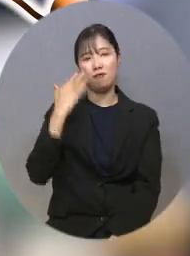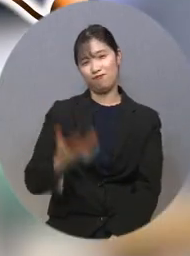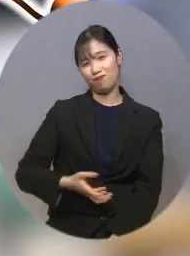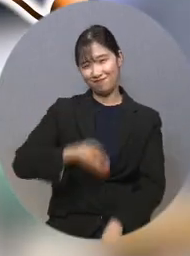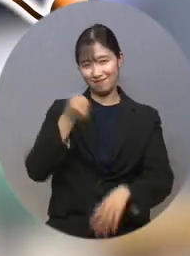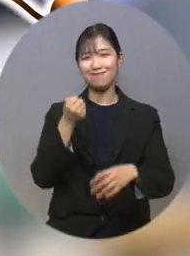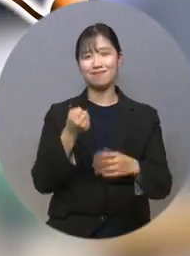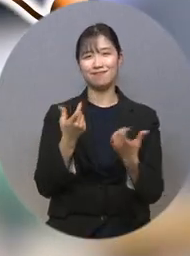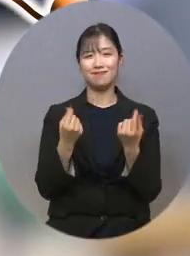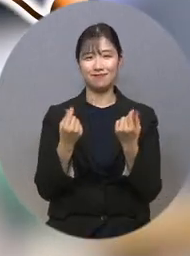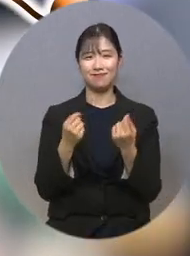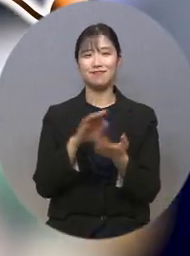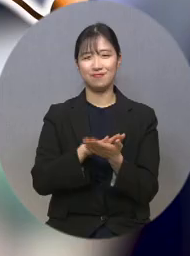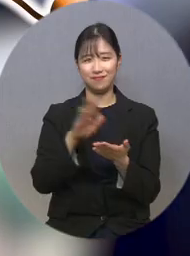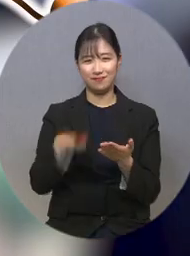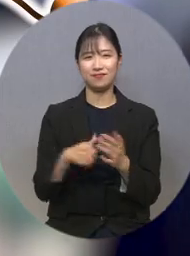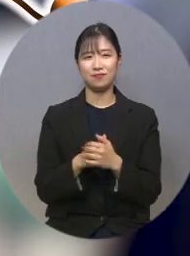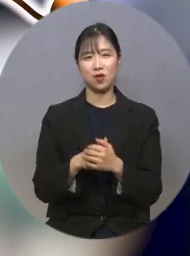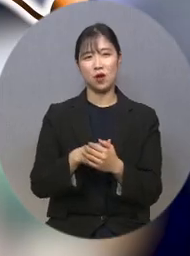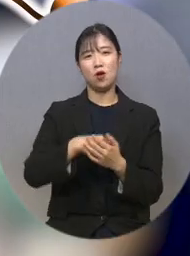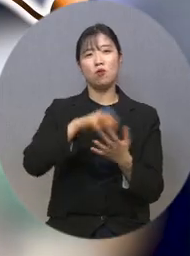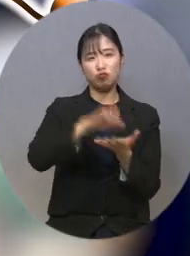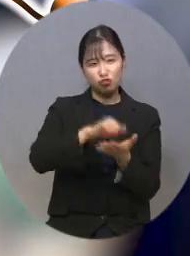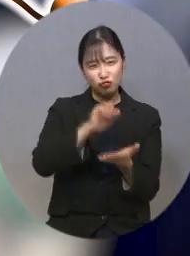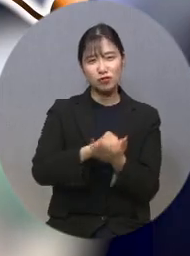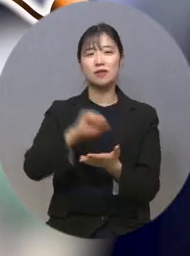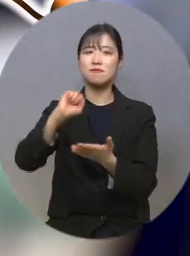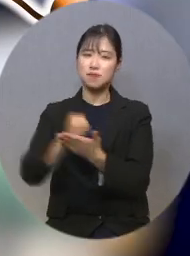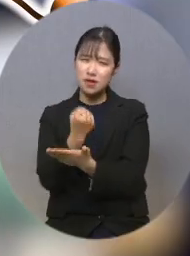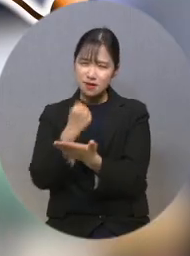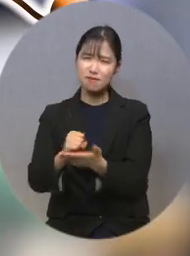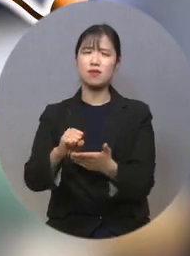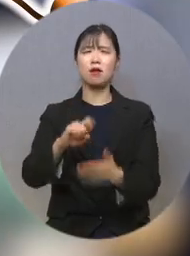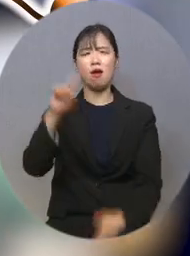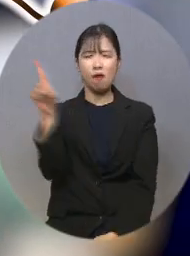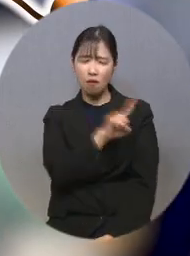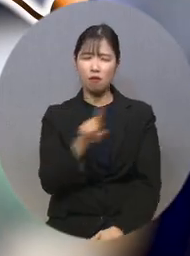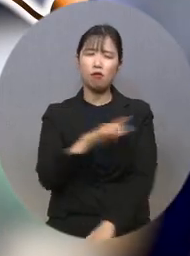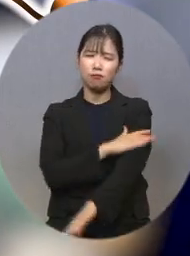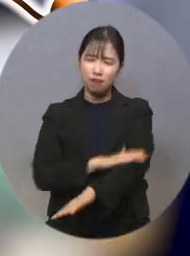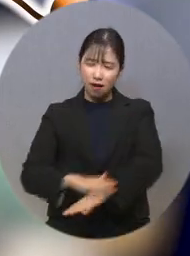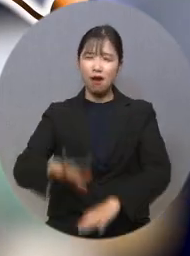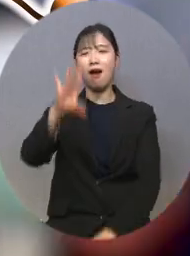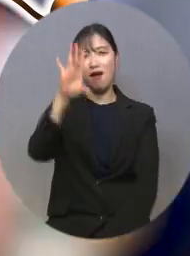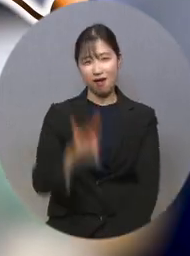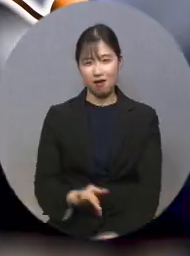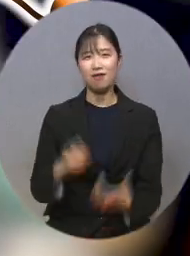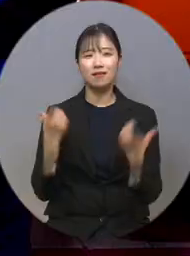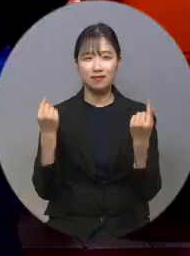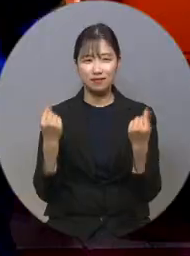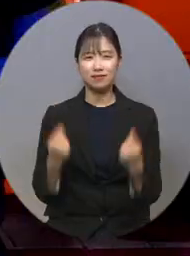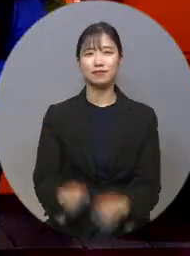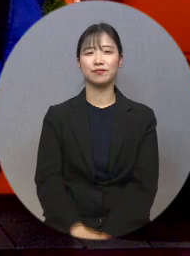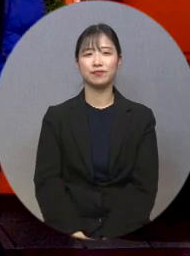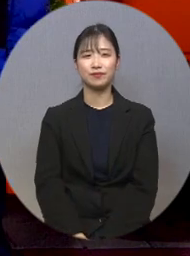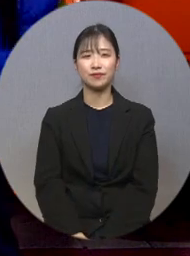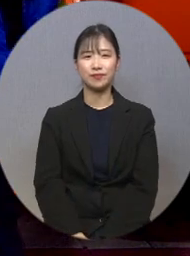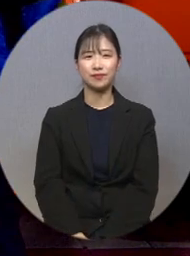소울푸드입니다. 소울푸드! 그 다음에 무침, 비빔, 어떤 음식과도 잘 어울리는 볶음 고추장.